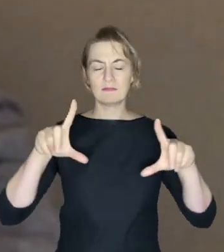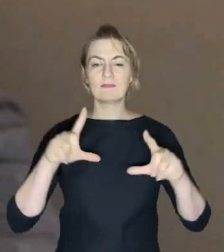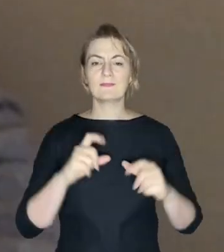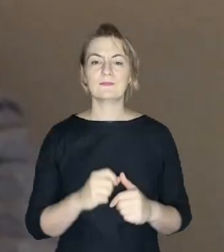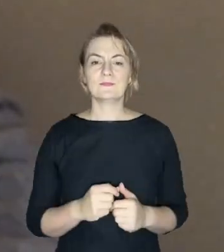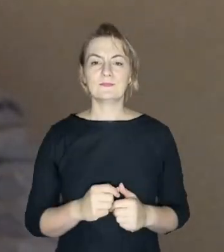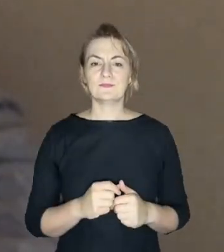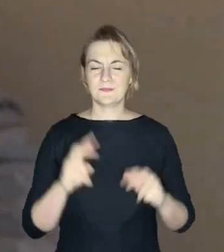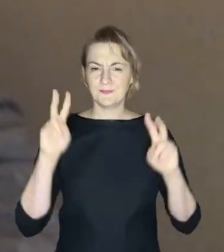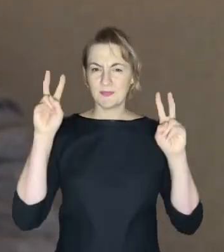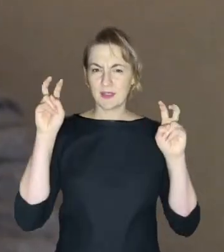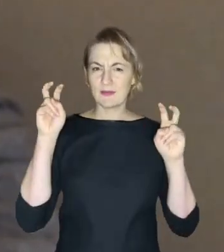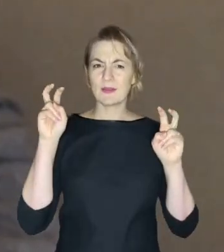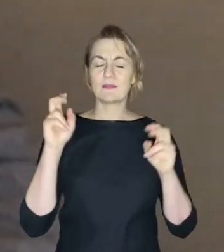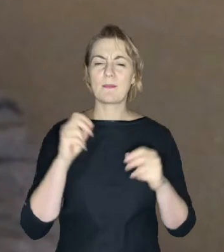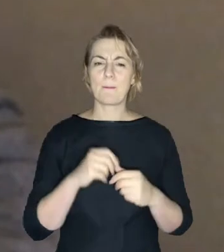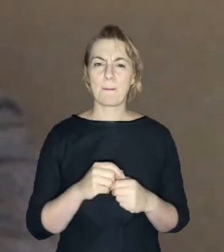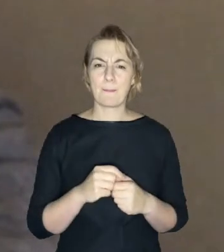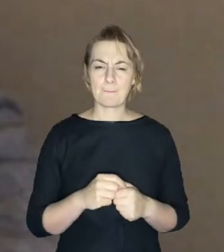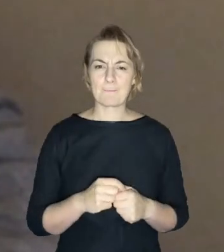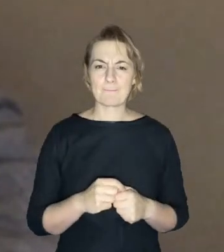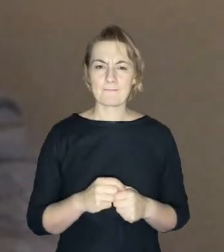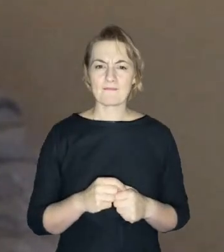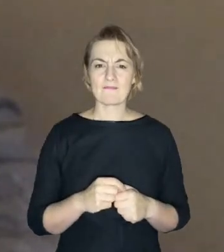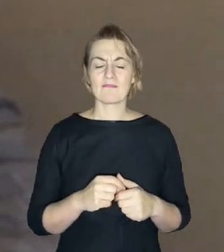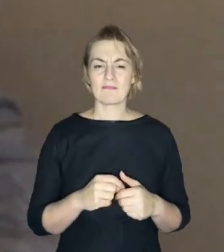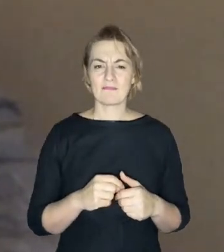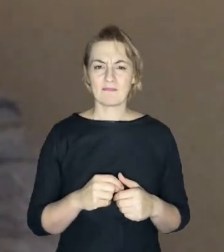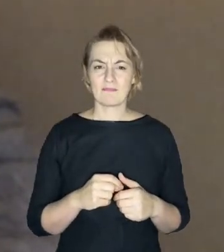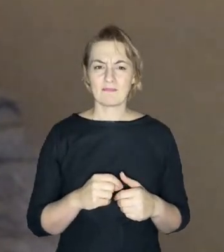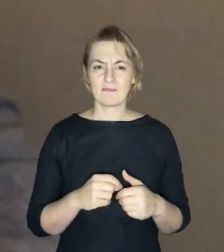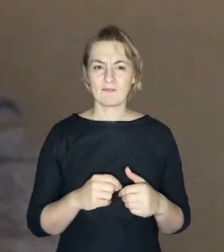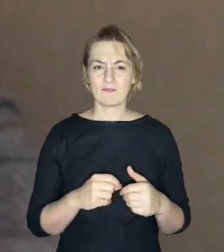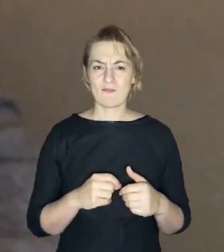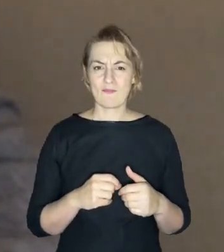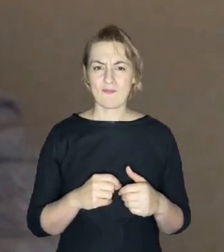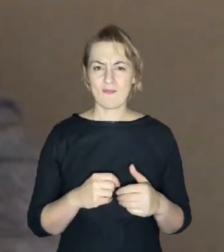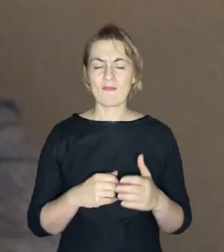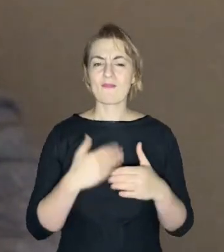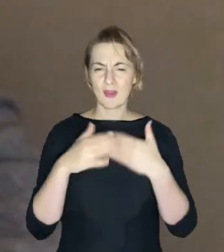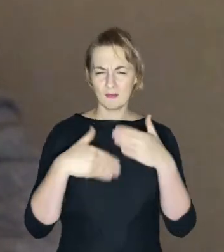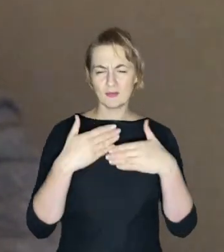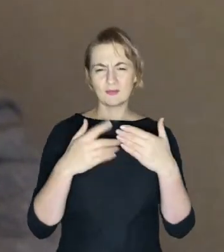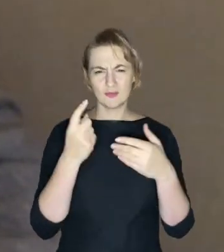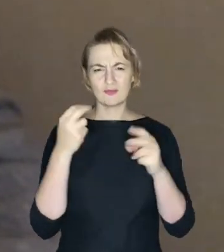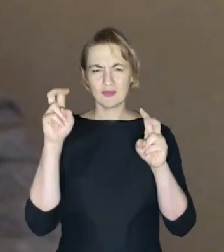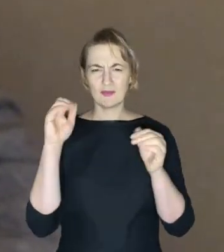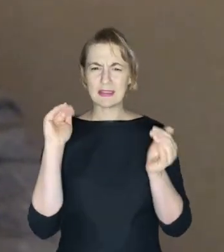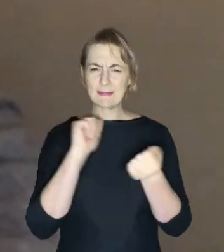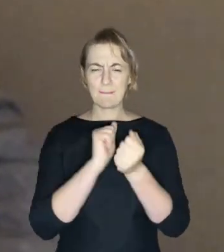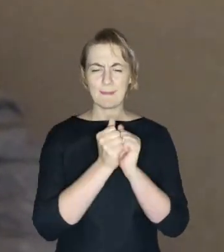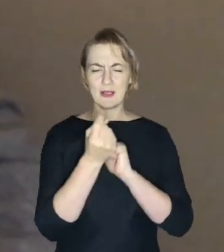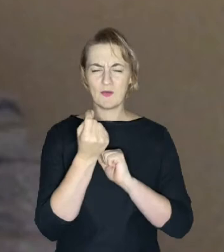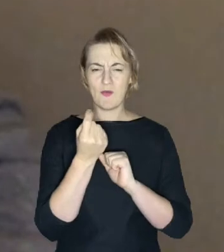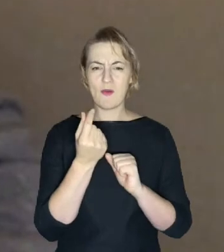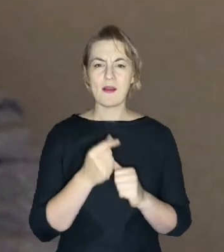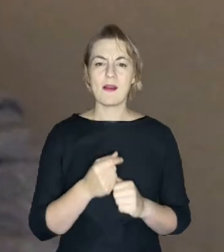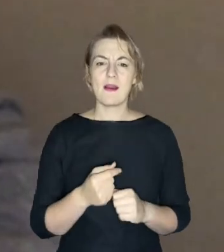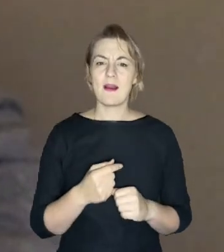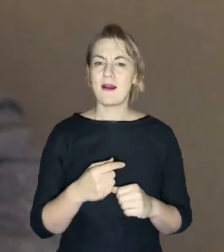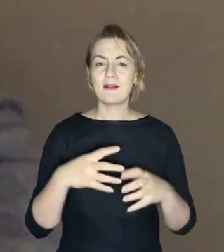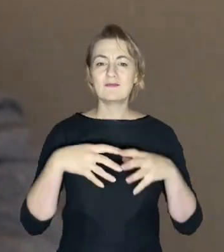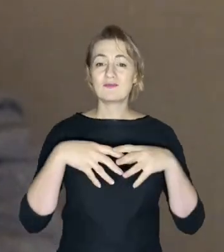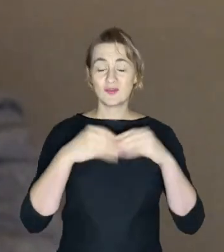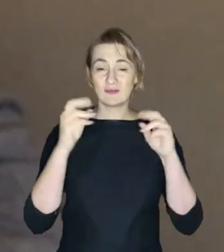pod tytułem, znaczy potem ten redakcja, ten tytuł trochę zmieniła, ale mój